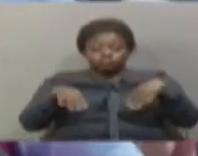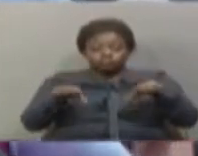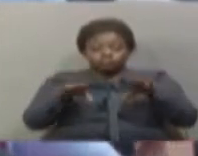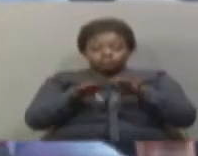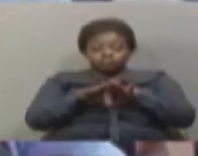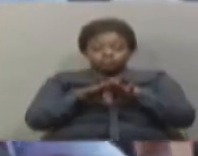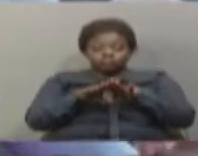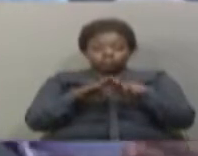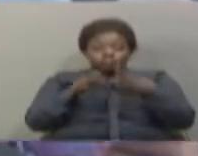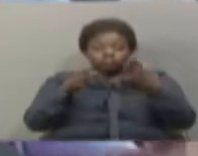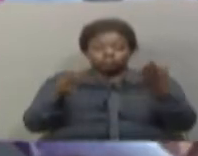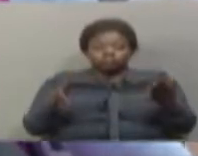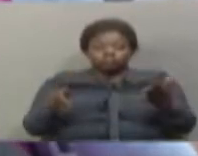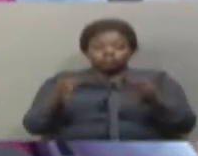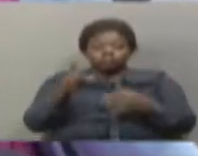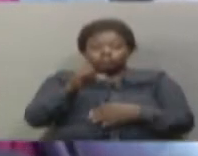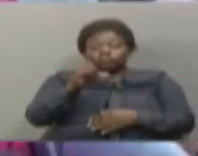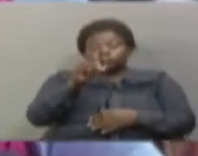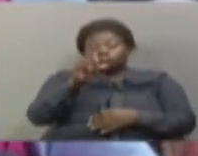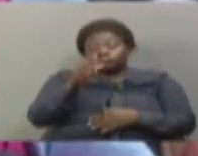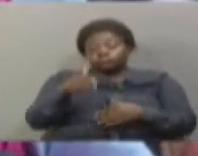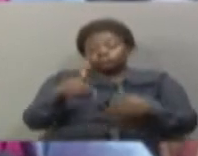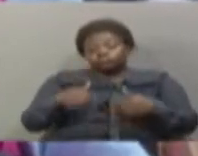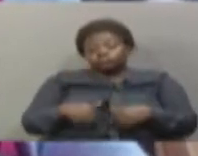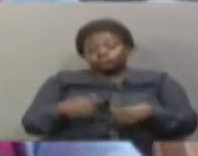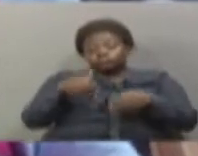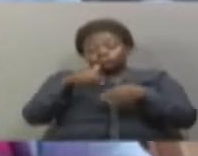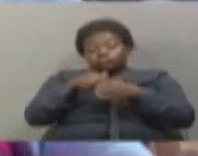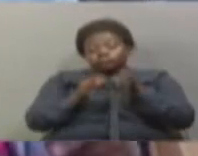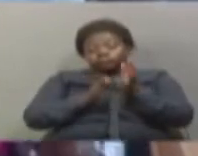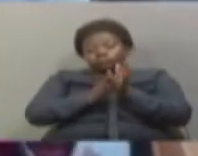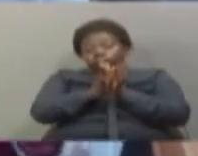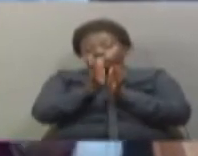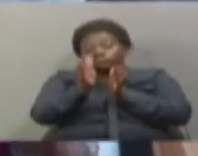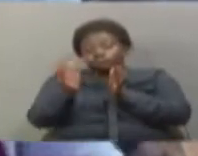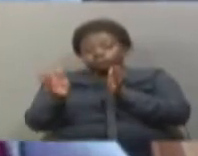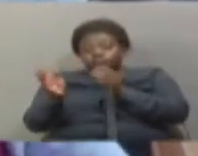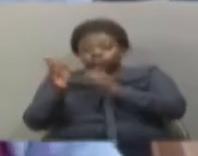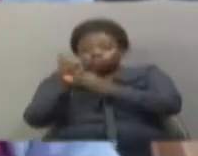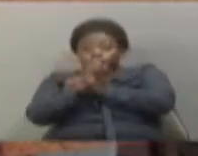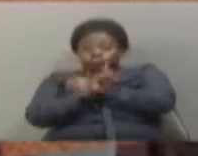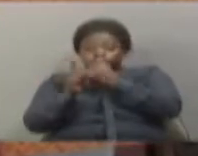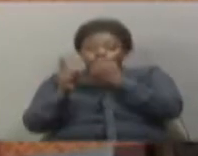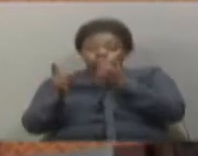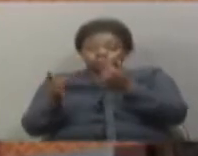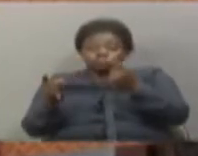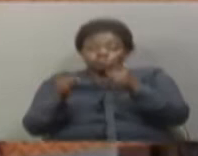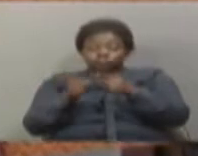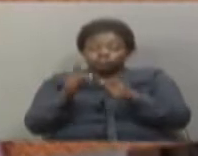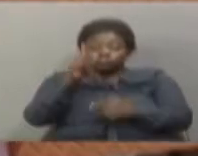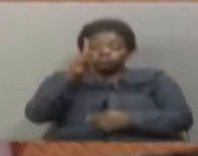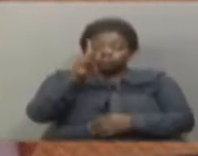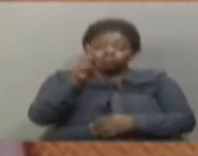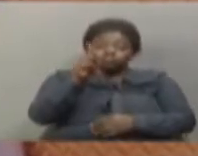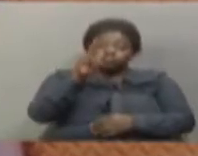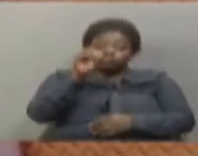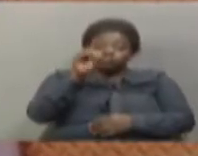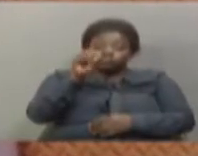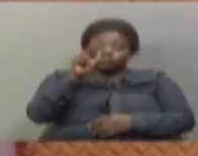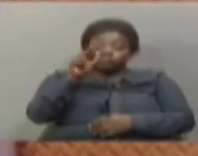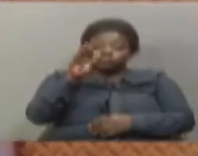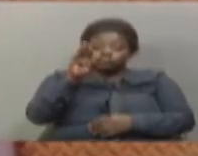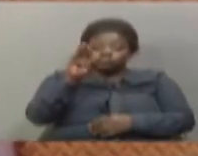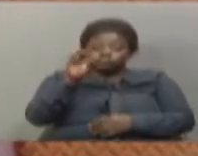Ivan yakonana ko sito abuke nakasongola lombaka si chance benadem wamunomba ka abuka mpale bidanto ngagina sitabo balamude kubizwa